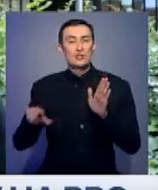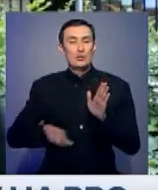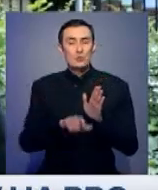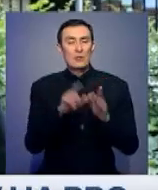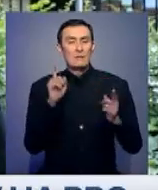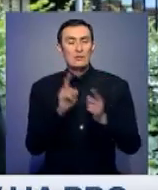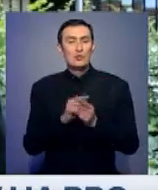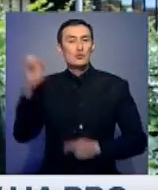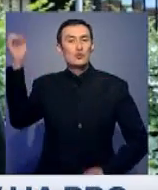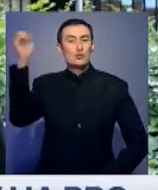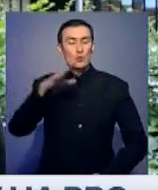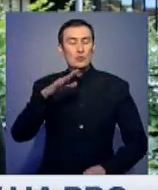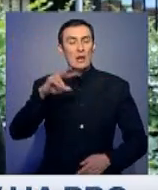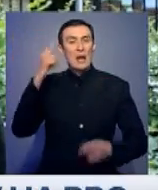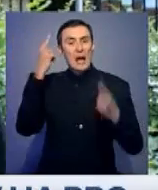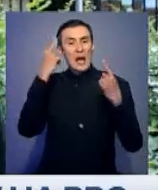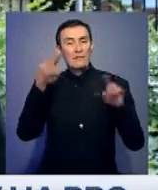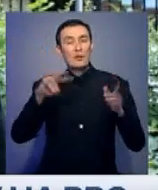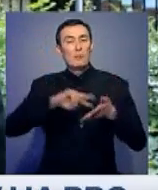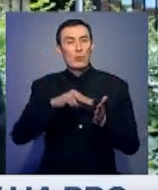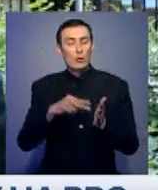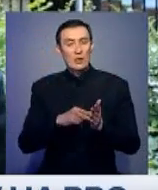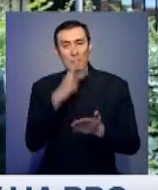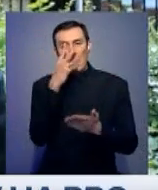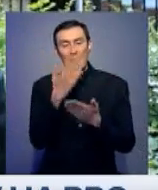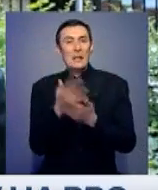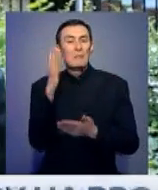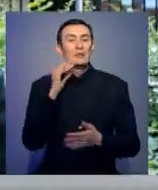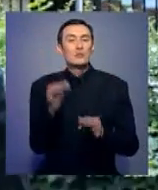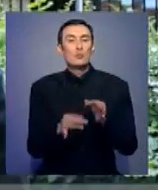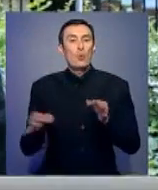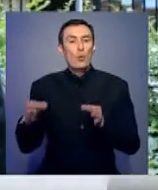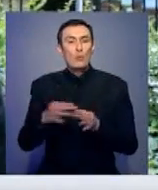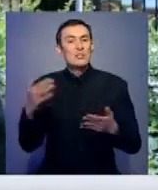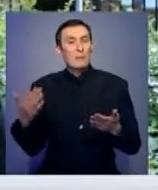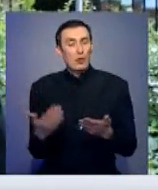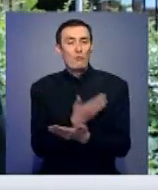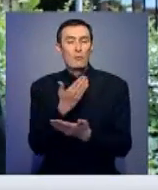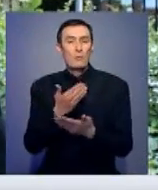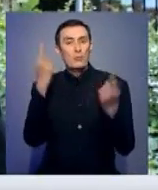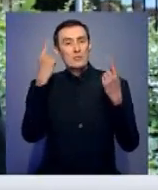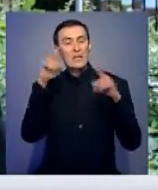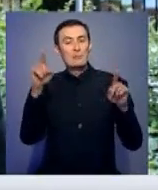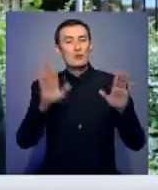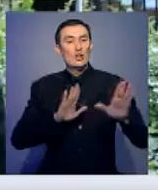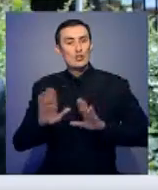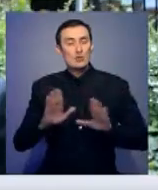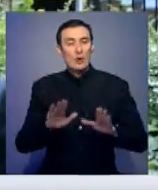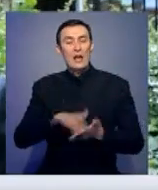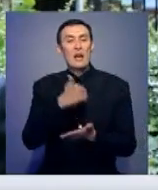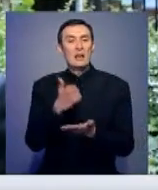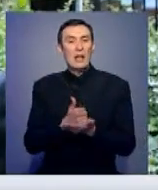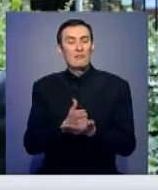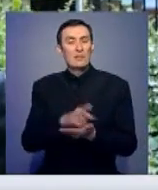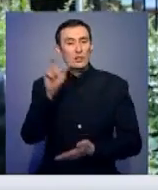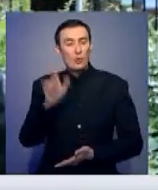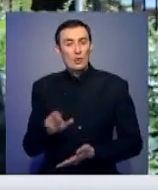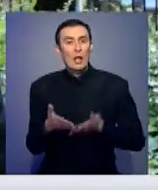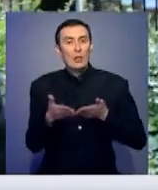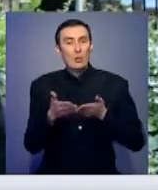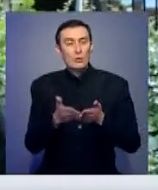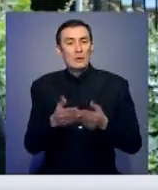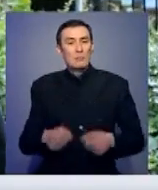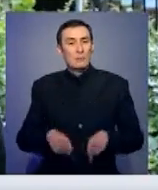солнцу». Авторы проекта задались целью показать Алматинскую область с новой стороны. По замыслу режиссера, главный герой на лодке плывет по